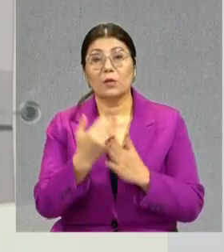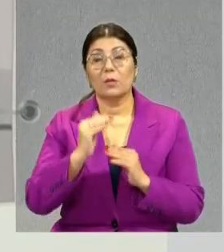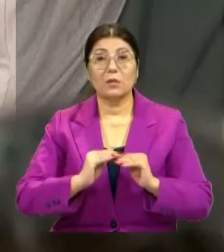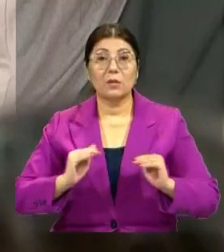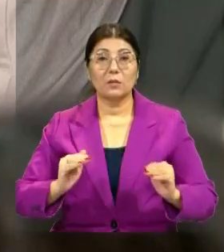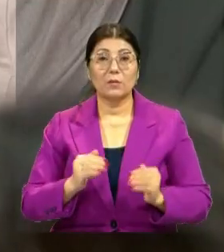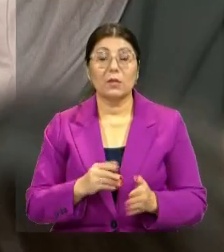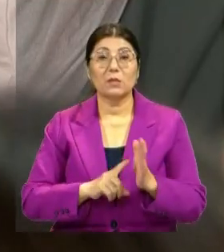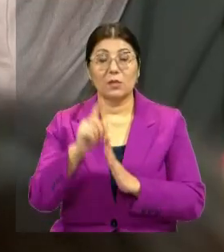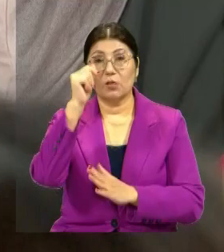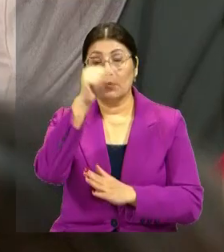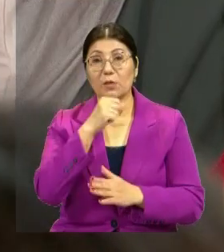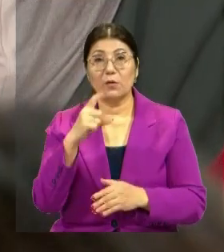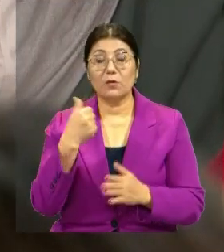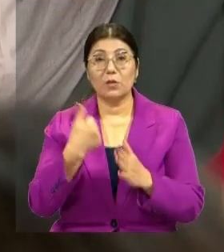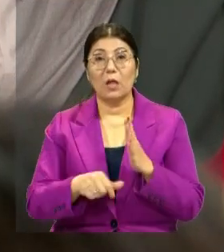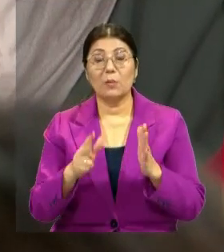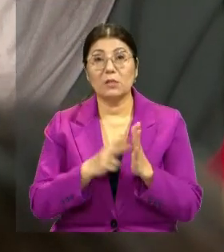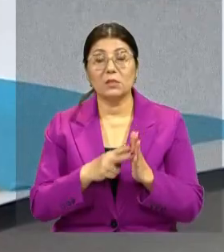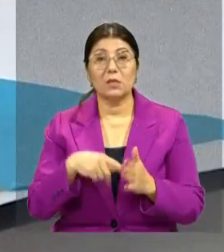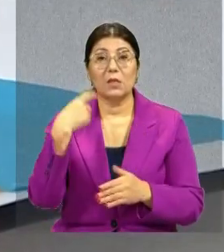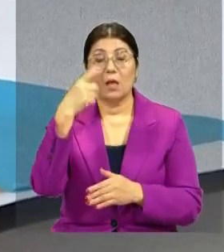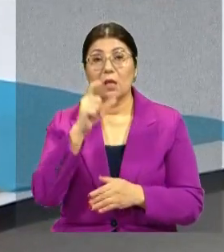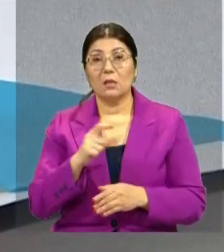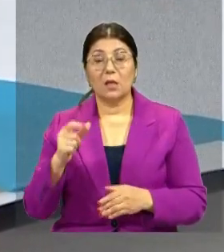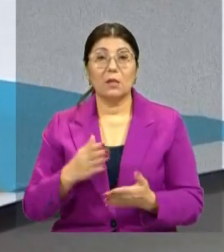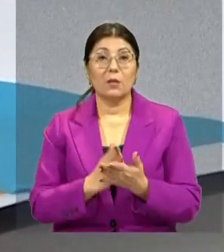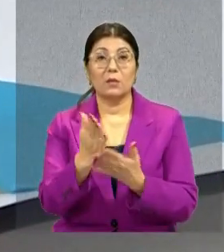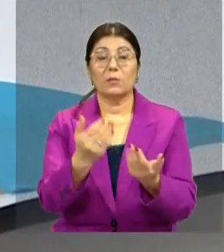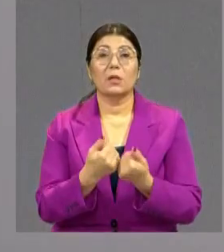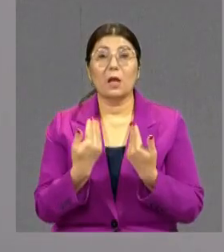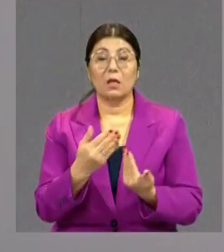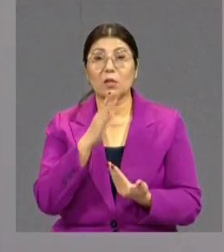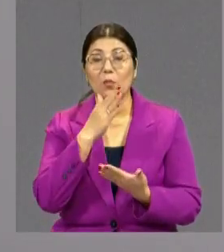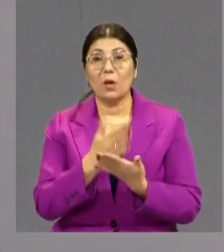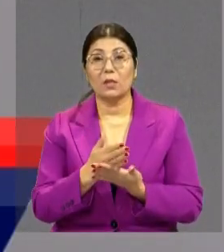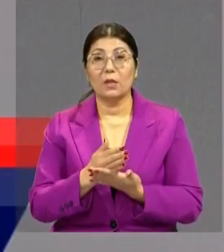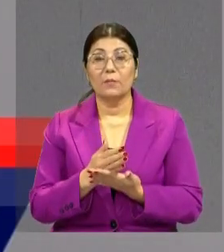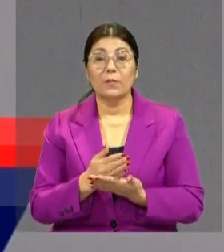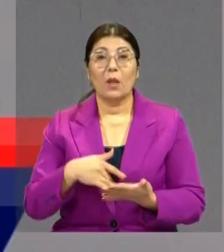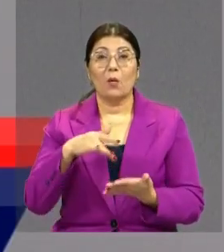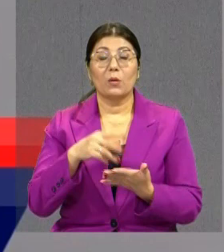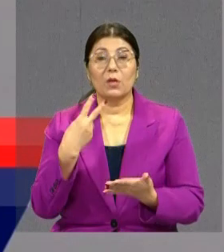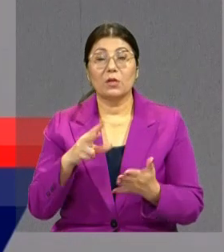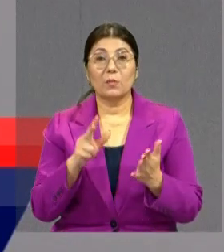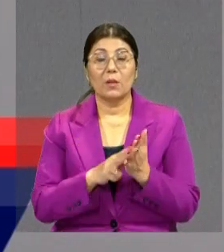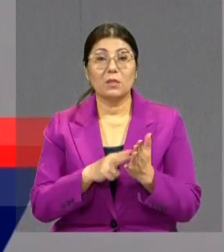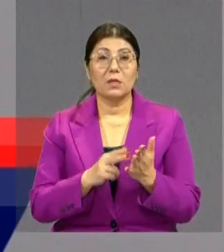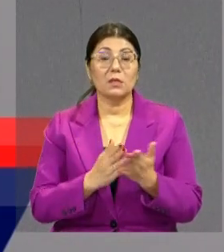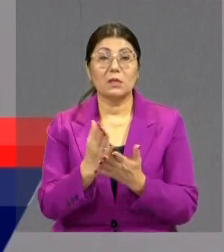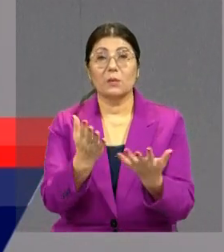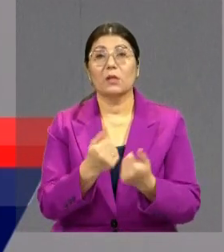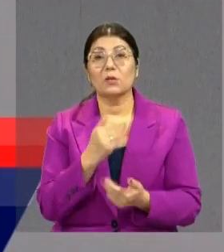балалар. Жыл басынан бері 168 жеке тұлға қызмет алған. Ал қазіргі таңда? Қазіргі таңда орталықта 28 қызмет алушы